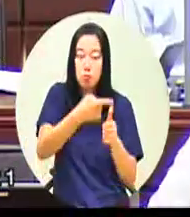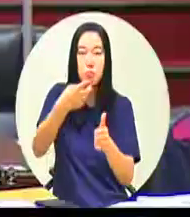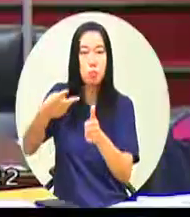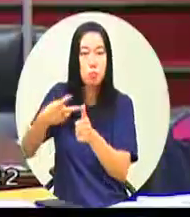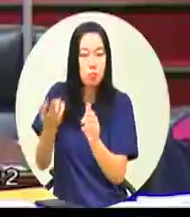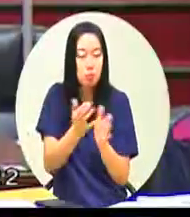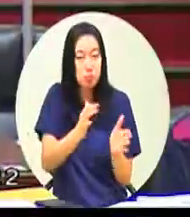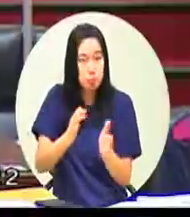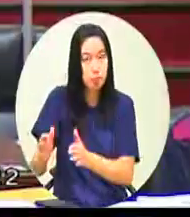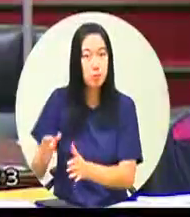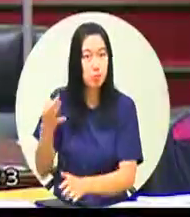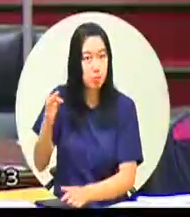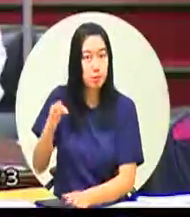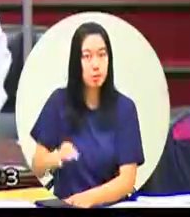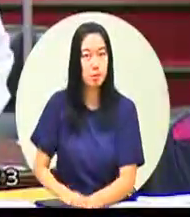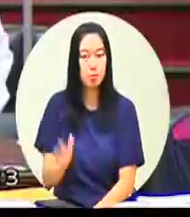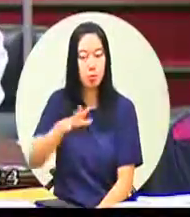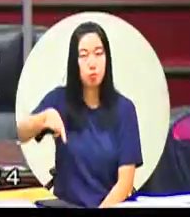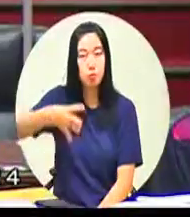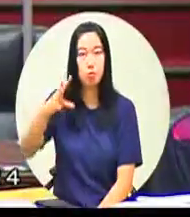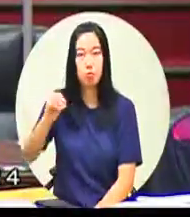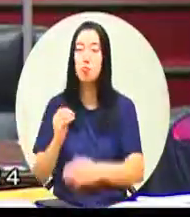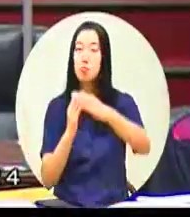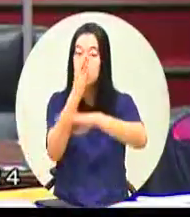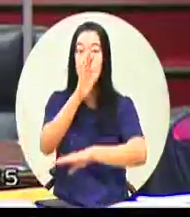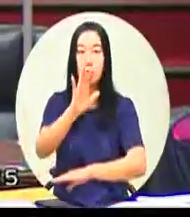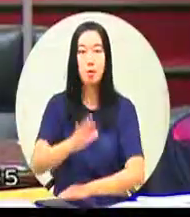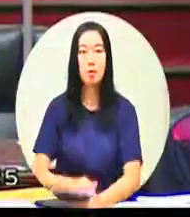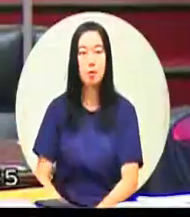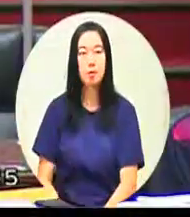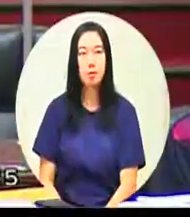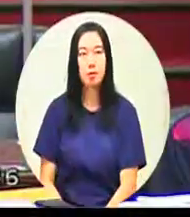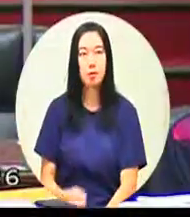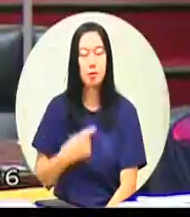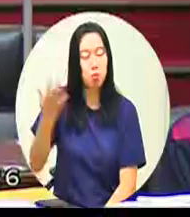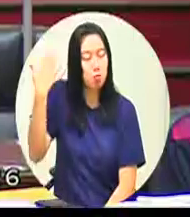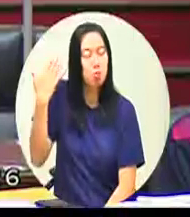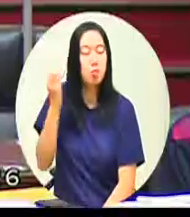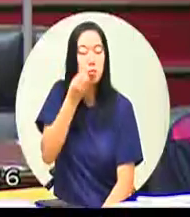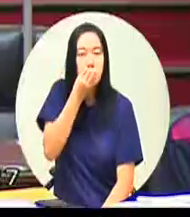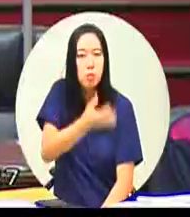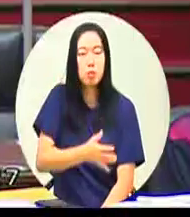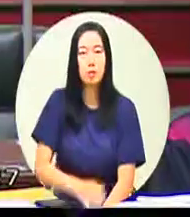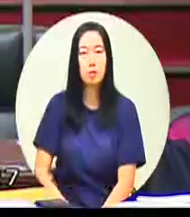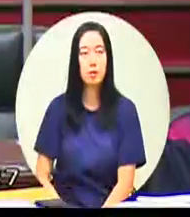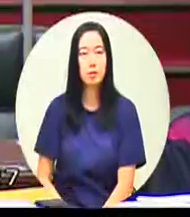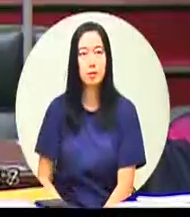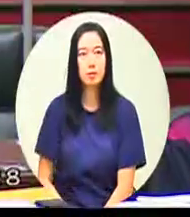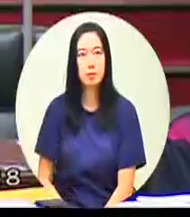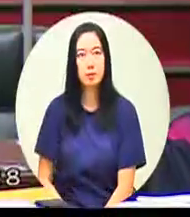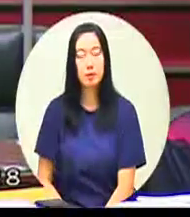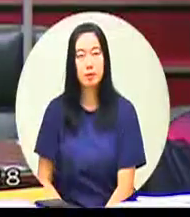百万。 啊，请局长坐下。 好，我上次我就话已经说在前头了。好，